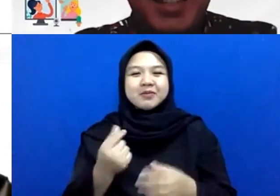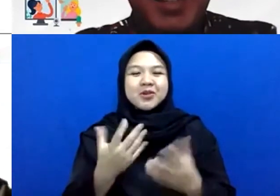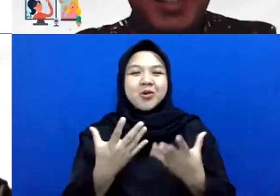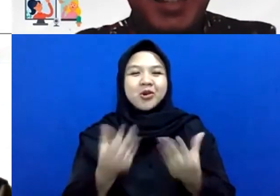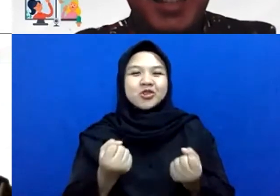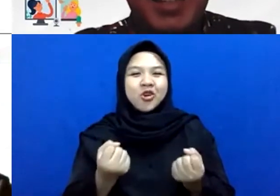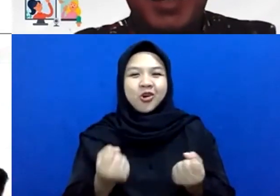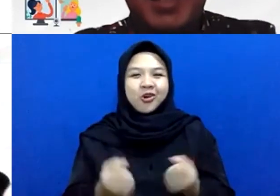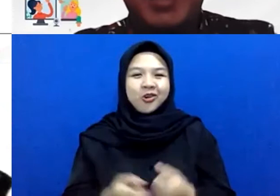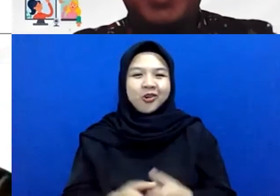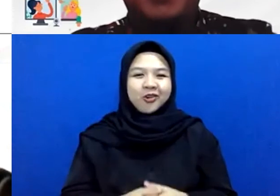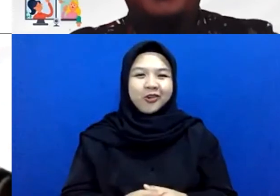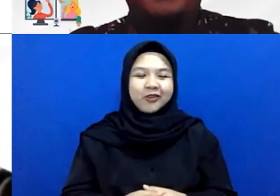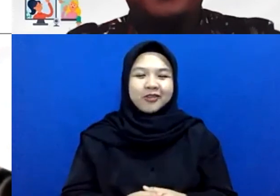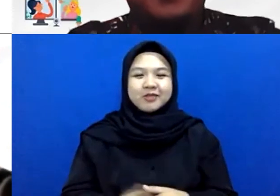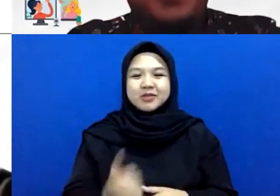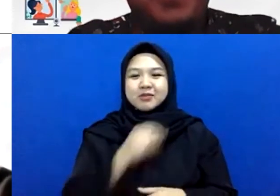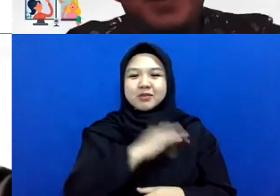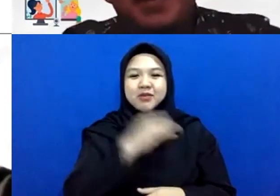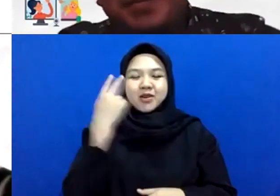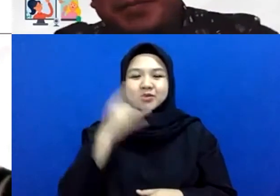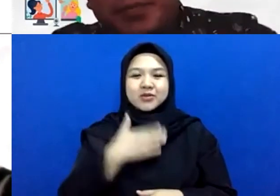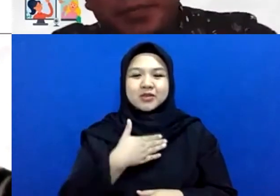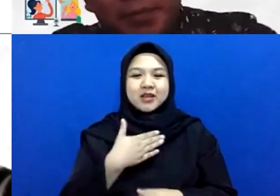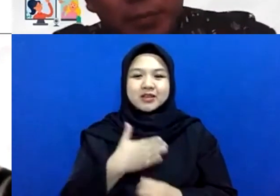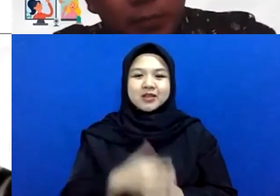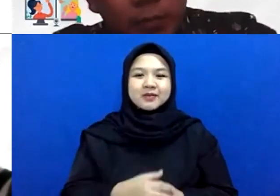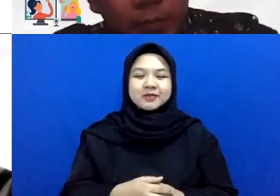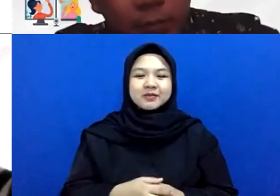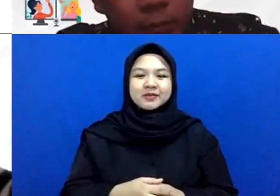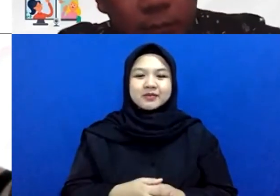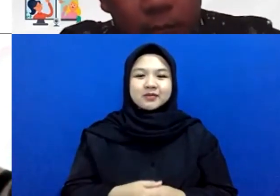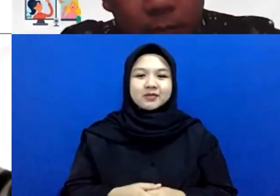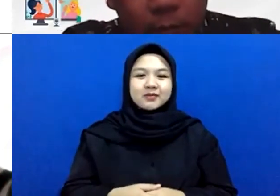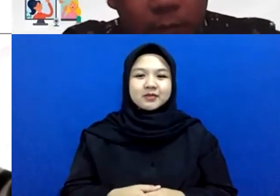Itu Mbak Esti sangat berguna sekali untuk saya, khususnya di